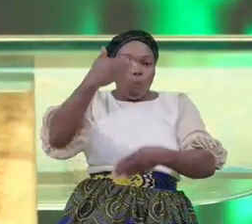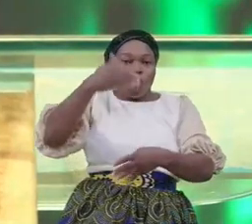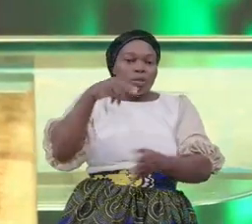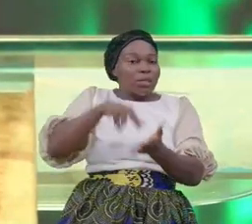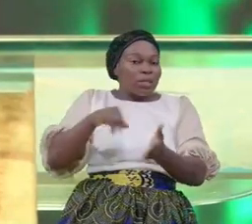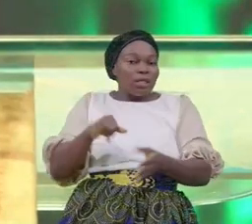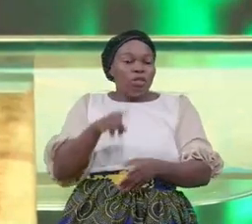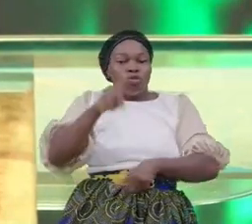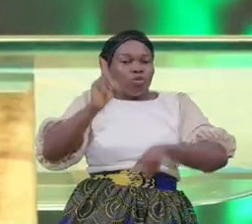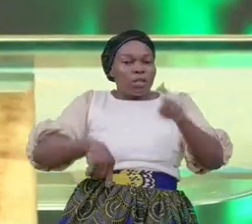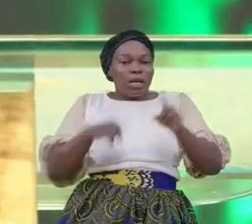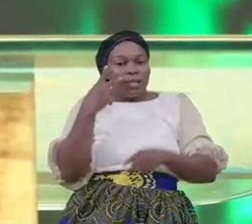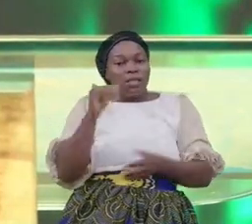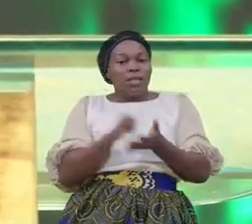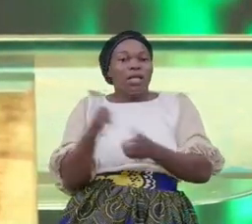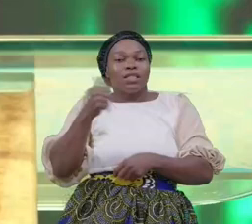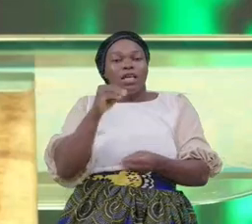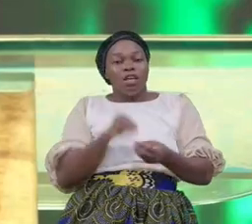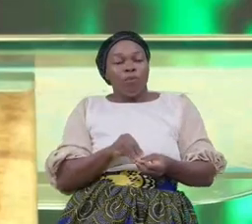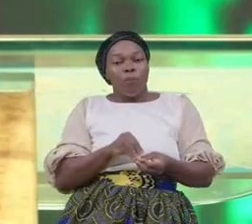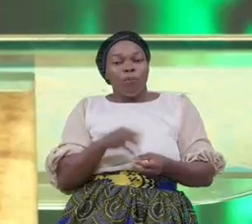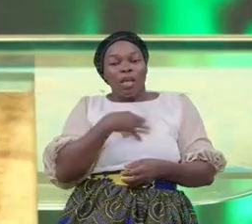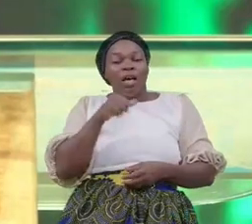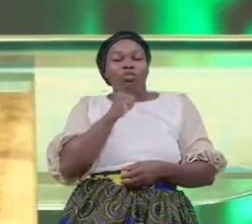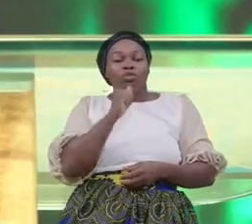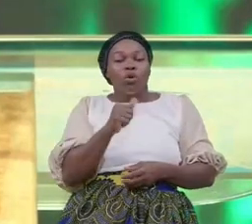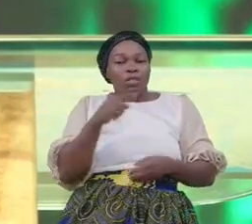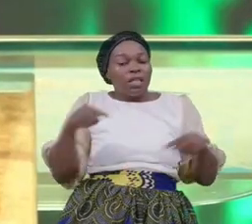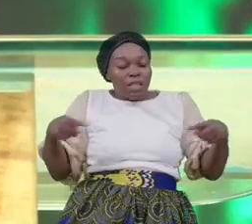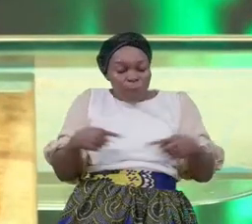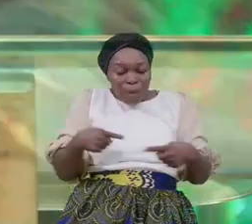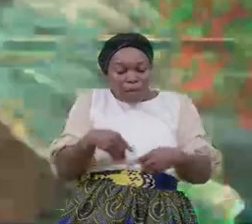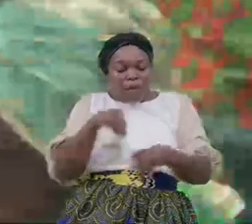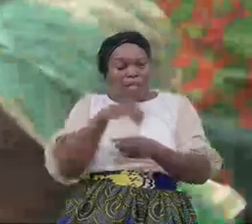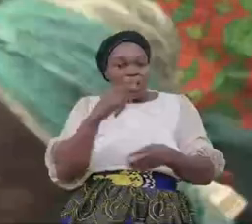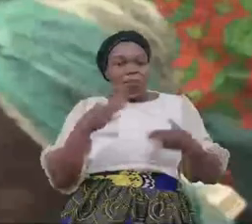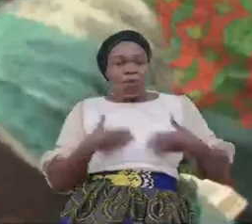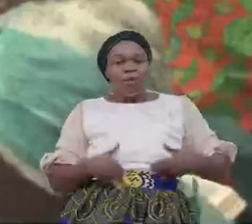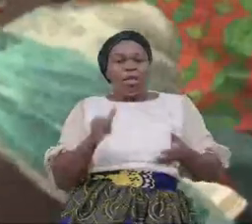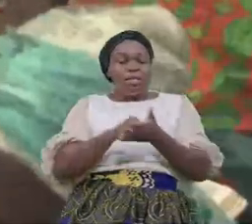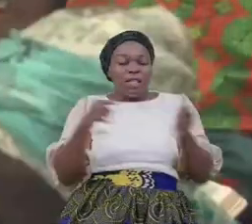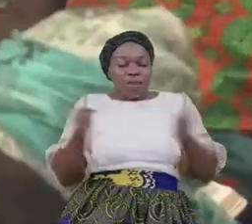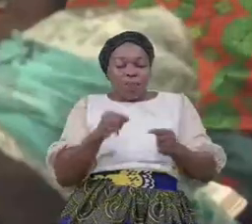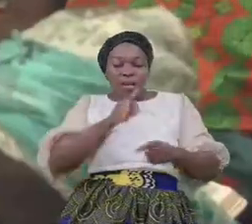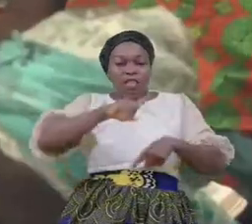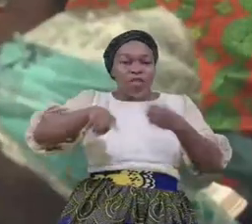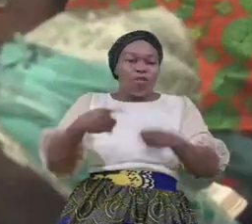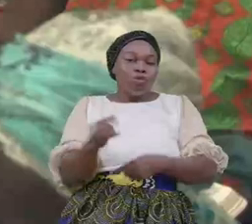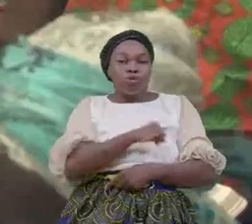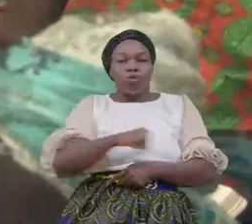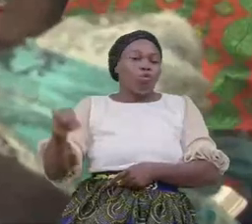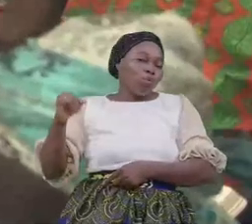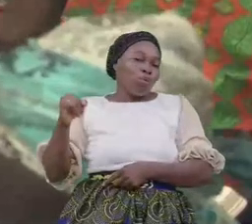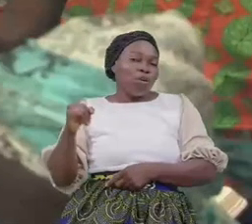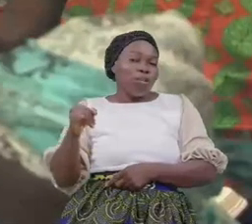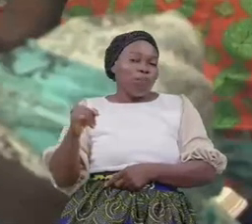debout, vous ne pouvez pas voir ça. La chose là va descendre. Ce n'est plus la douleur dans votre corps. La chose là va disparaître. Ce n'est plus la tumeur dans le